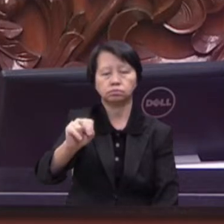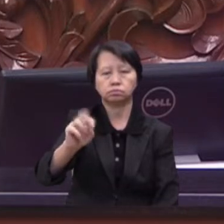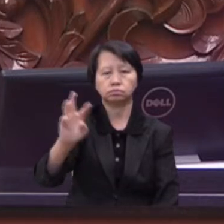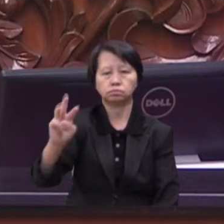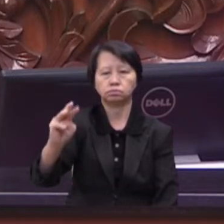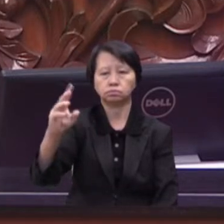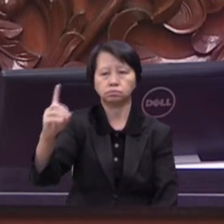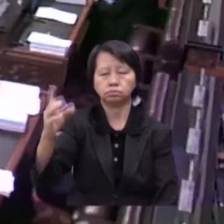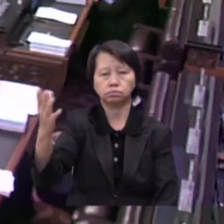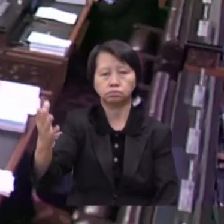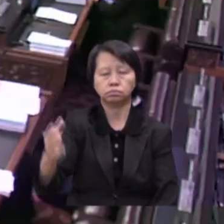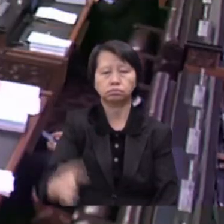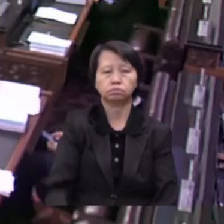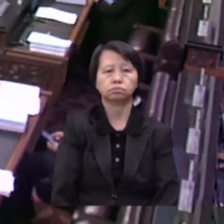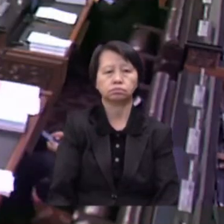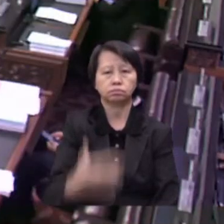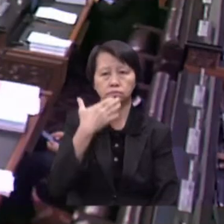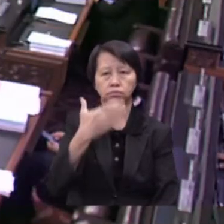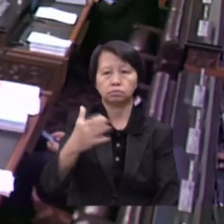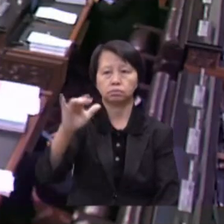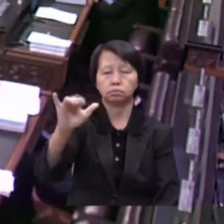Terima kasih atas